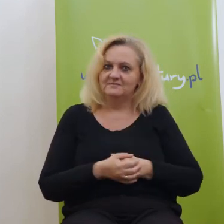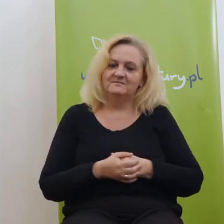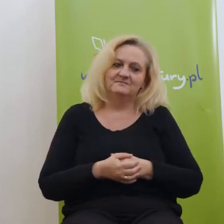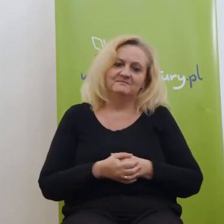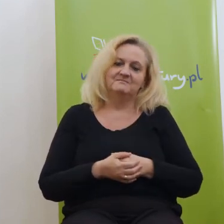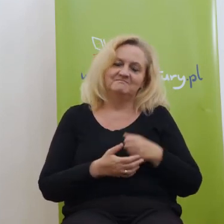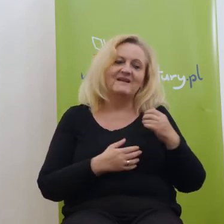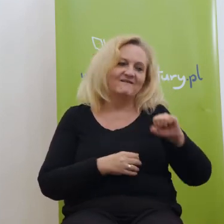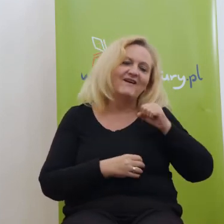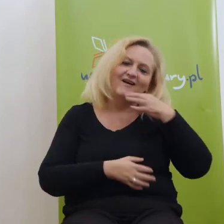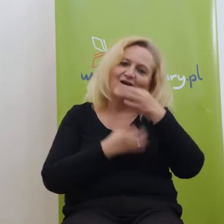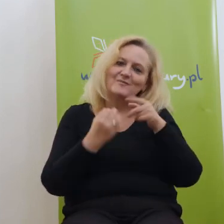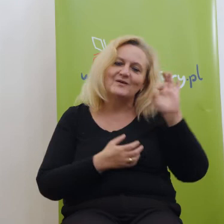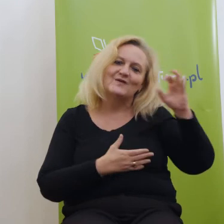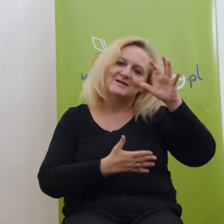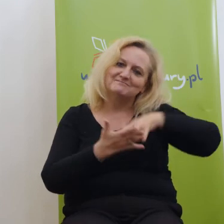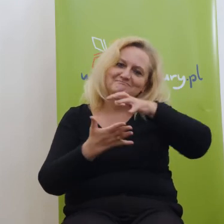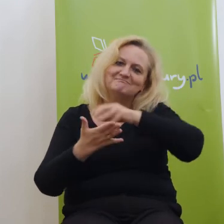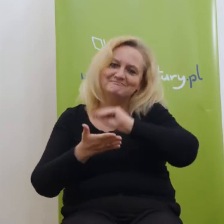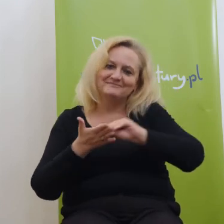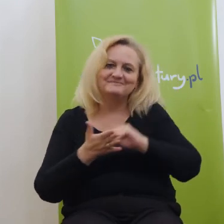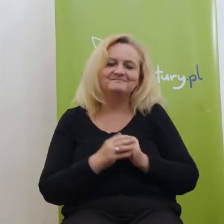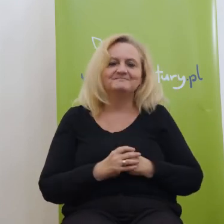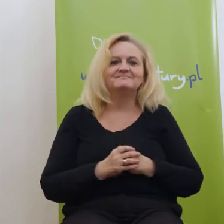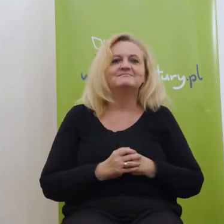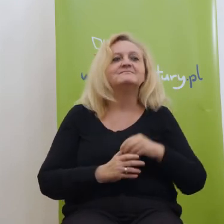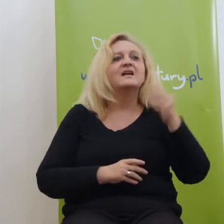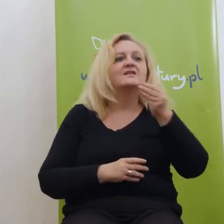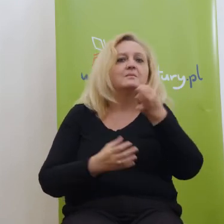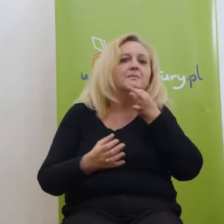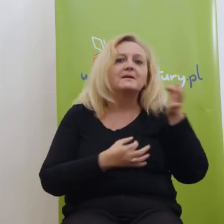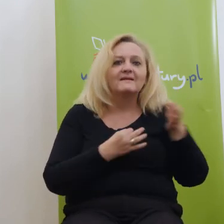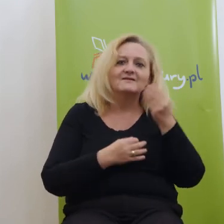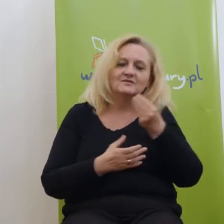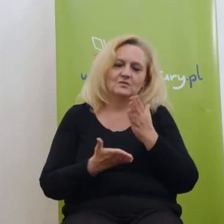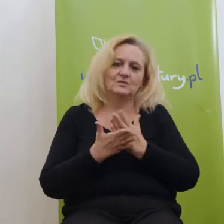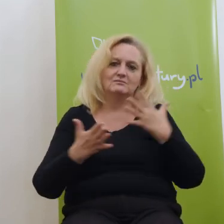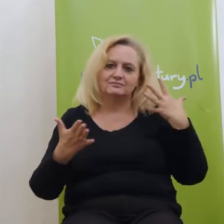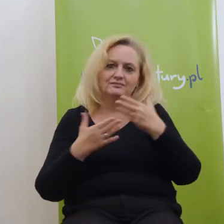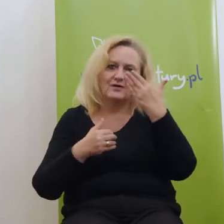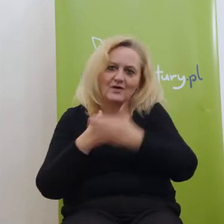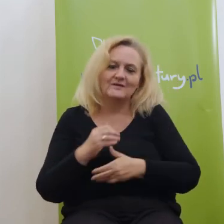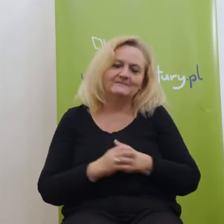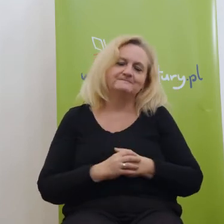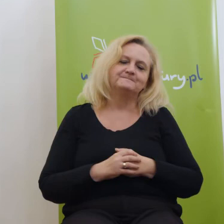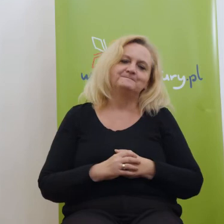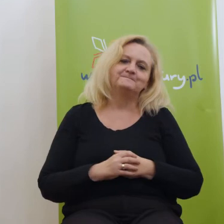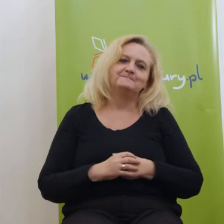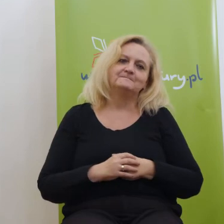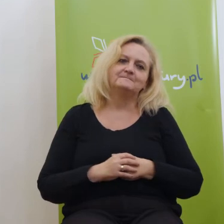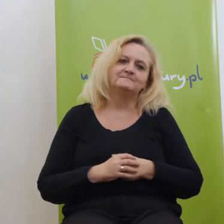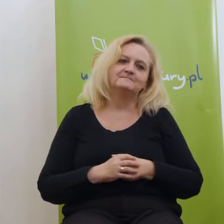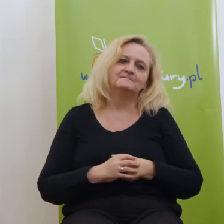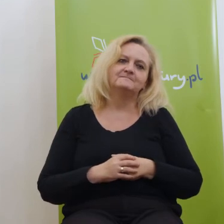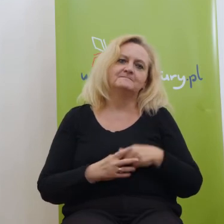że to przywracasz w swoich powieściach. Czy są jeszcze jakieś pytania, bo zmierzamy już powoli do końca,